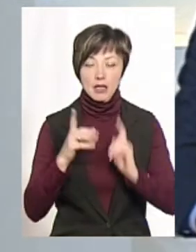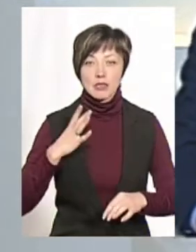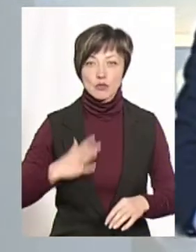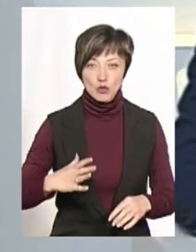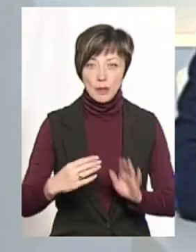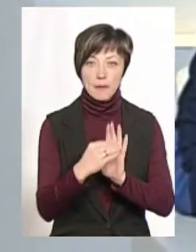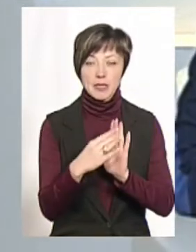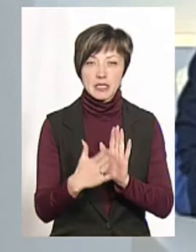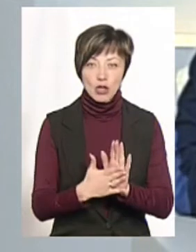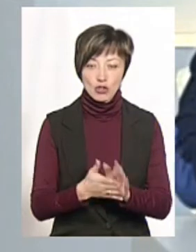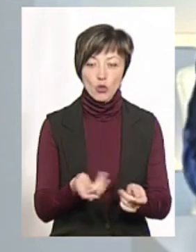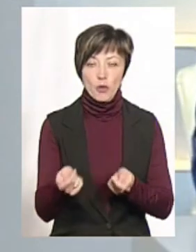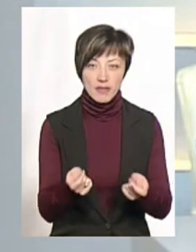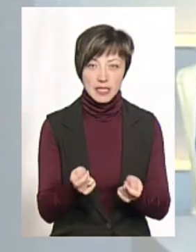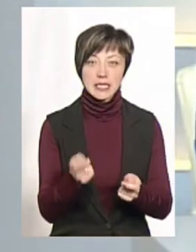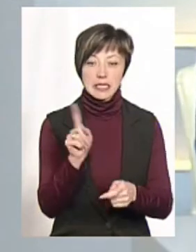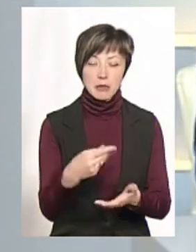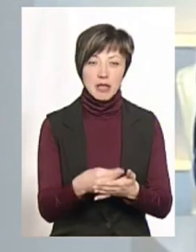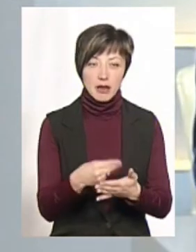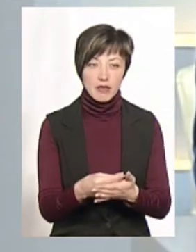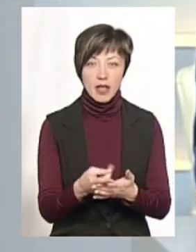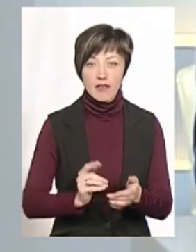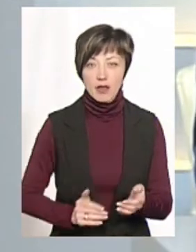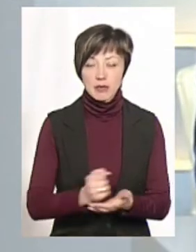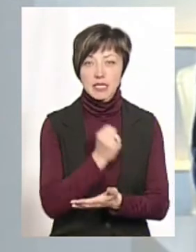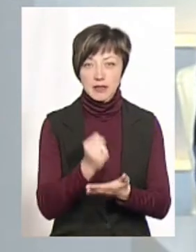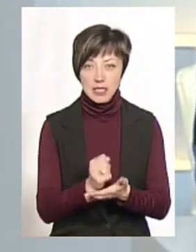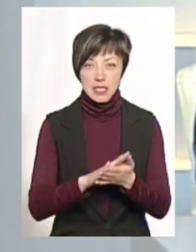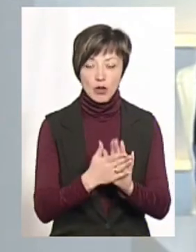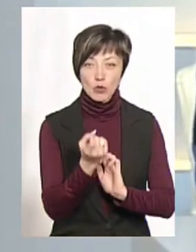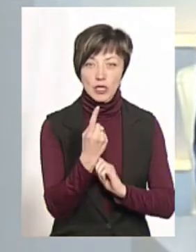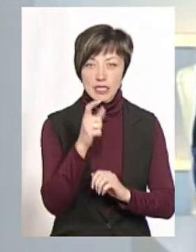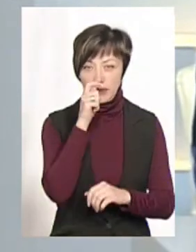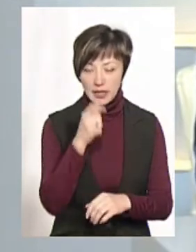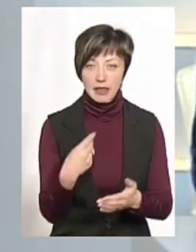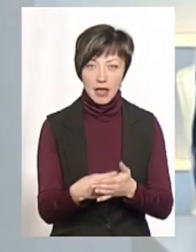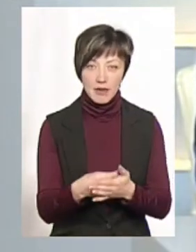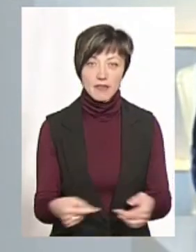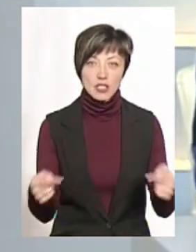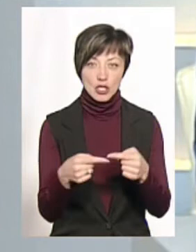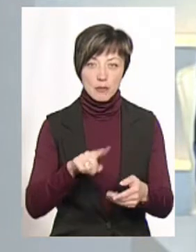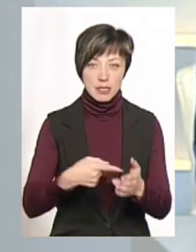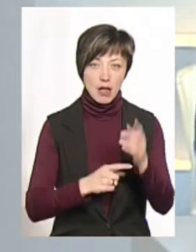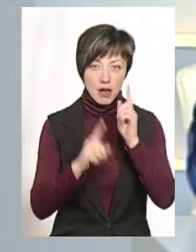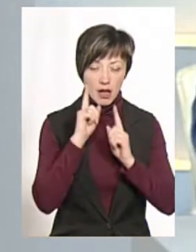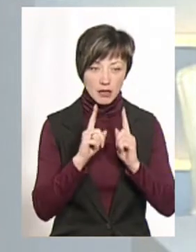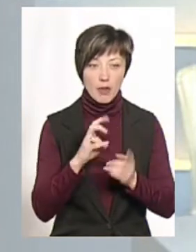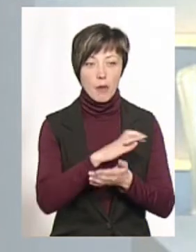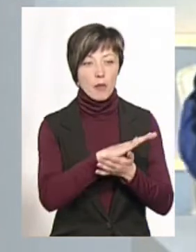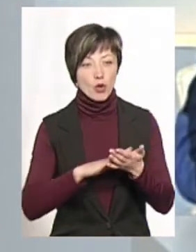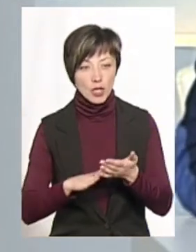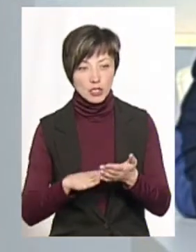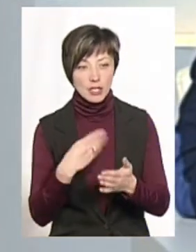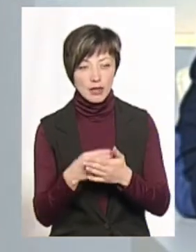змушена призначити управителя з тим тарифом, який управитель затвердив. Станом на 11 квітня тариф визначала міська рада. На